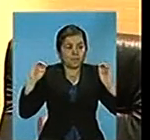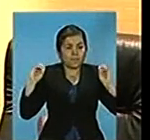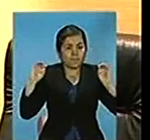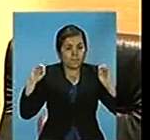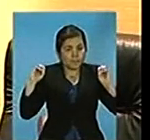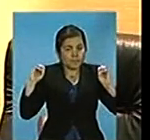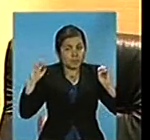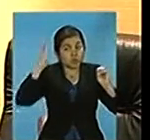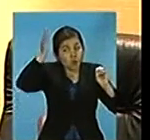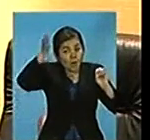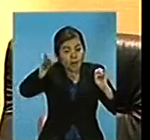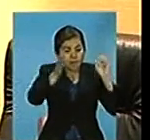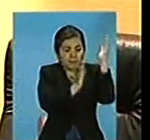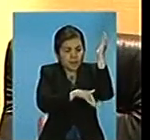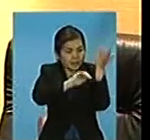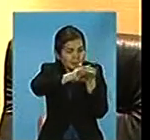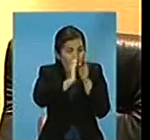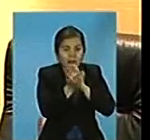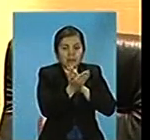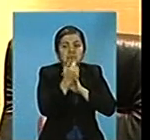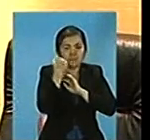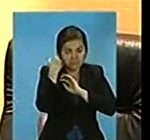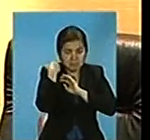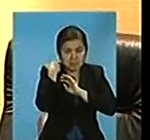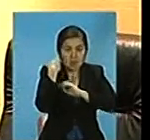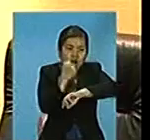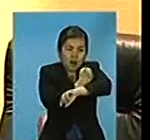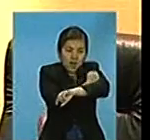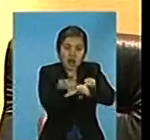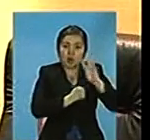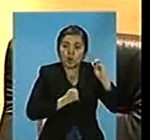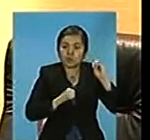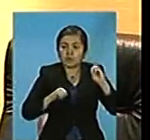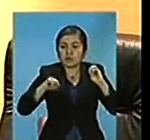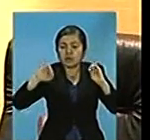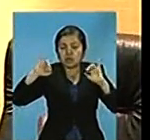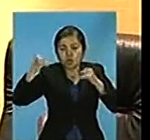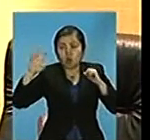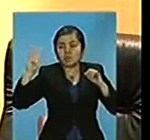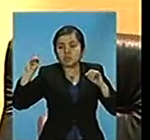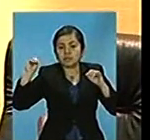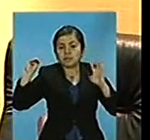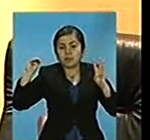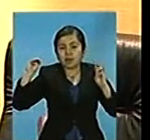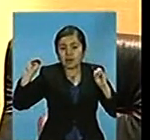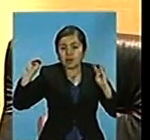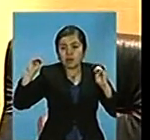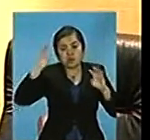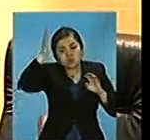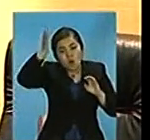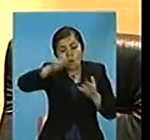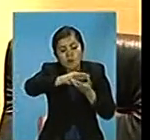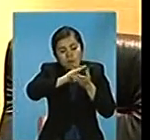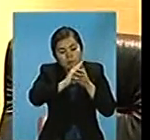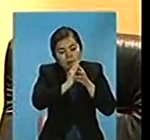อีกหน่อยภาคใต้นี่มันจะกลับกันครับแรงงานจะเป็น60เจ้าของสวนจะได้40หรือต่อๆไปก็จะปรับ